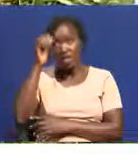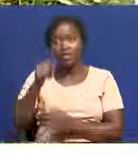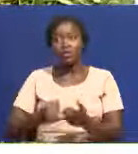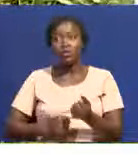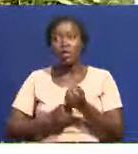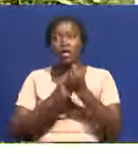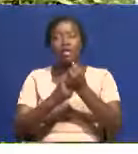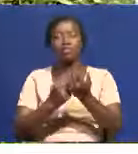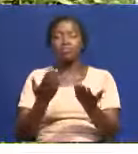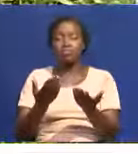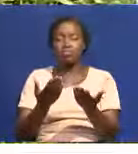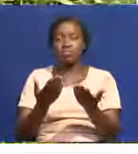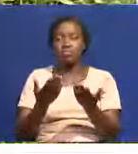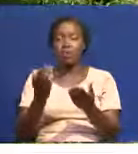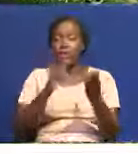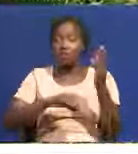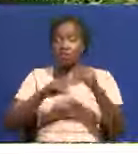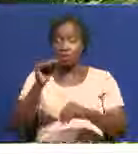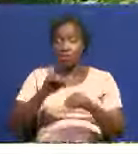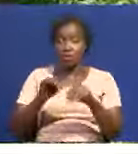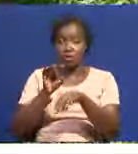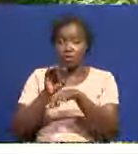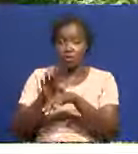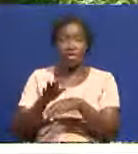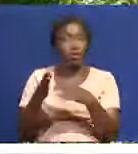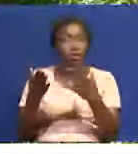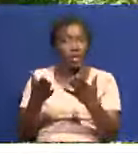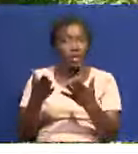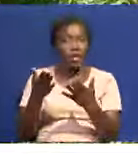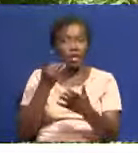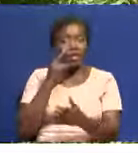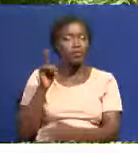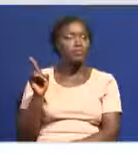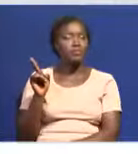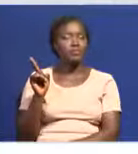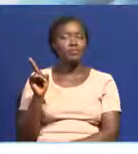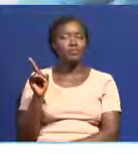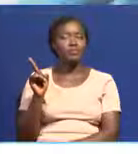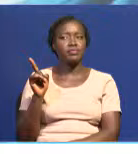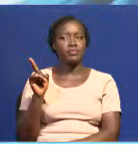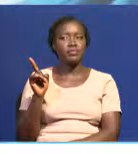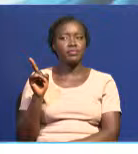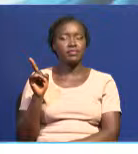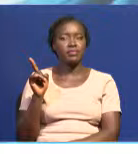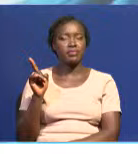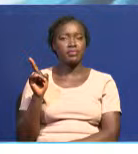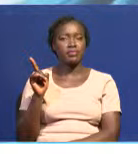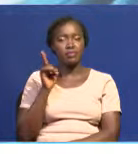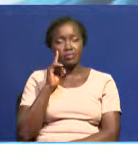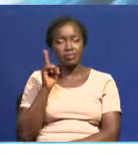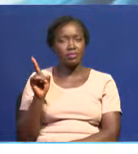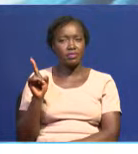kumsaidia Gloria Amoi, tunaweza kutuma mchango wako kupitia namba ya M-Pesa